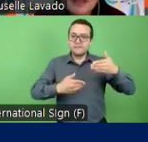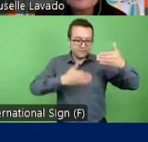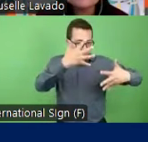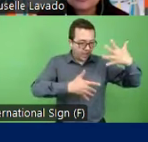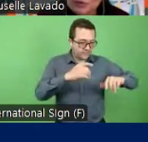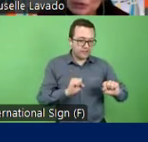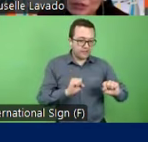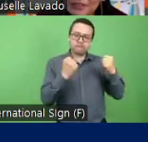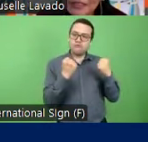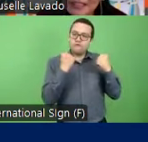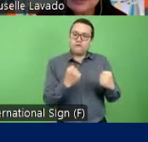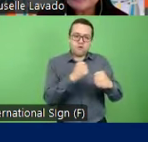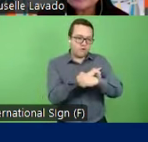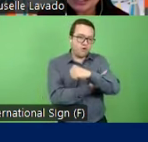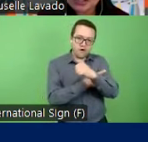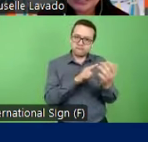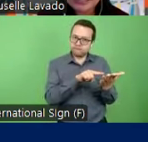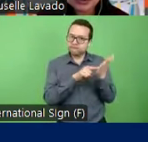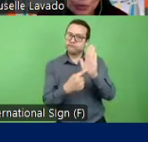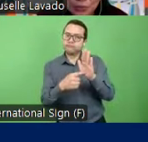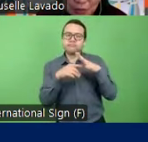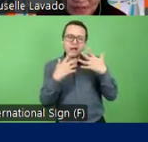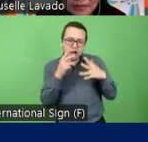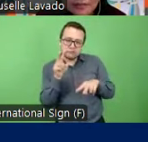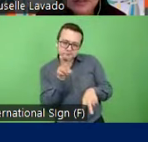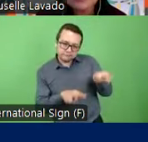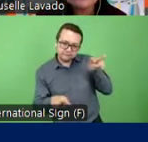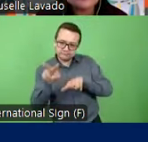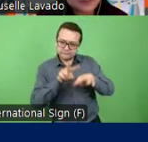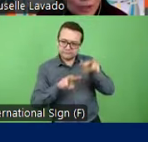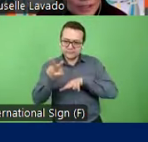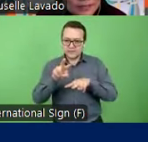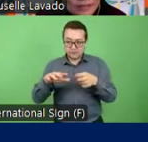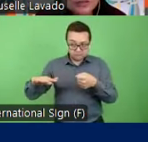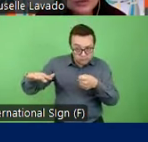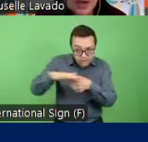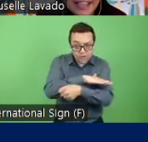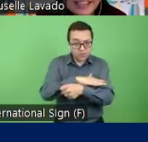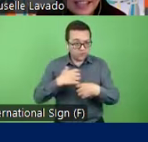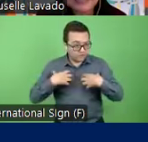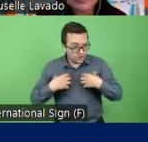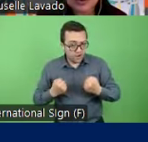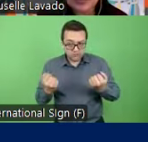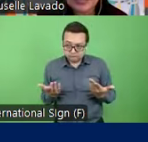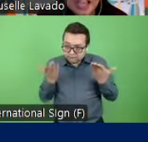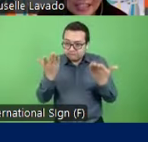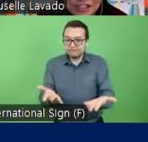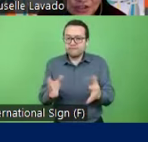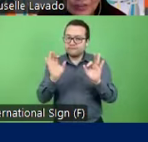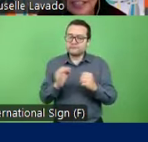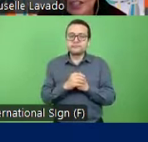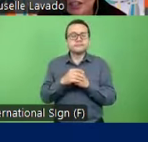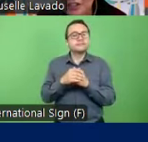la couverture sanitaire universelle. L'objectif de cette présentation est double. D'abord, mettre